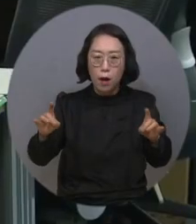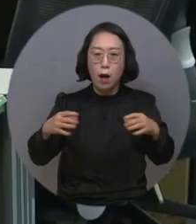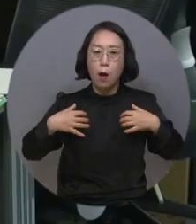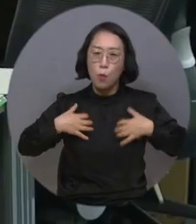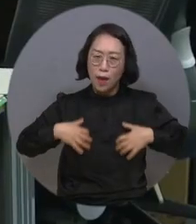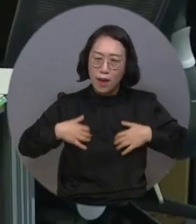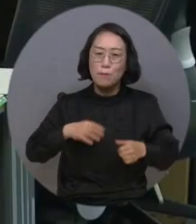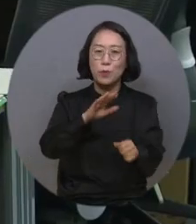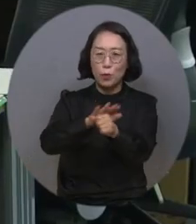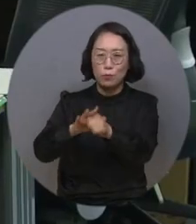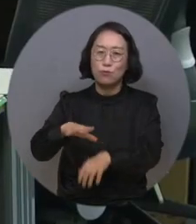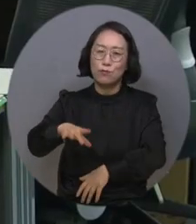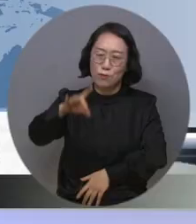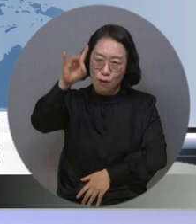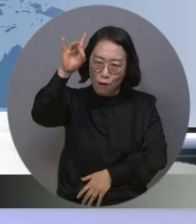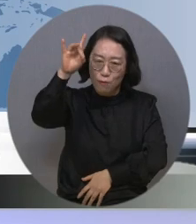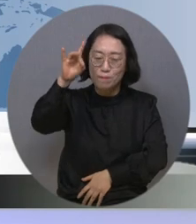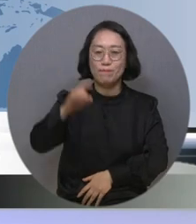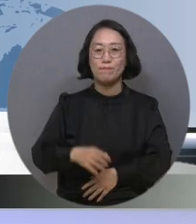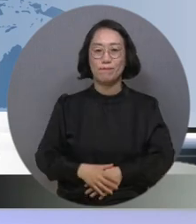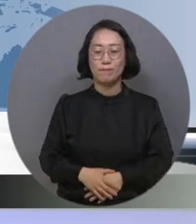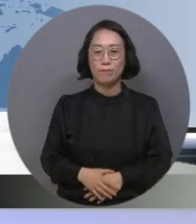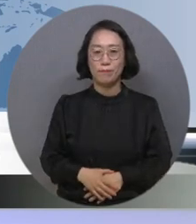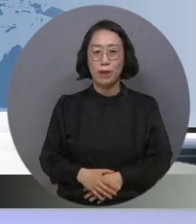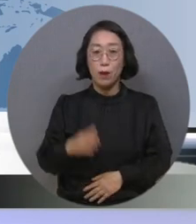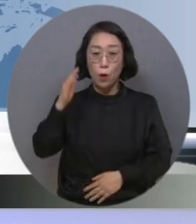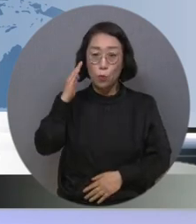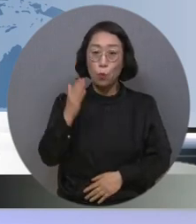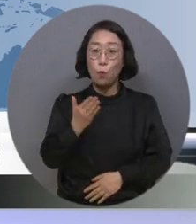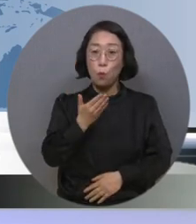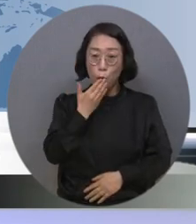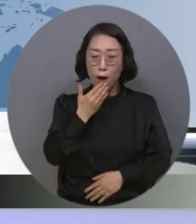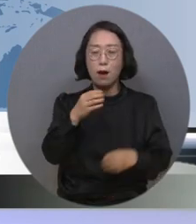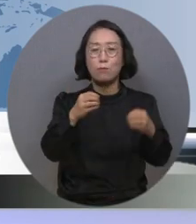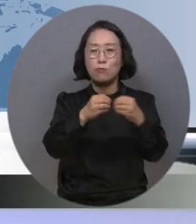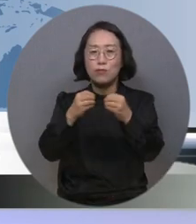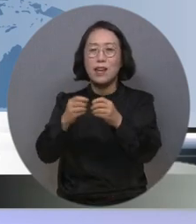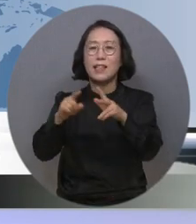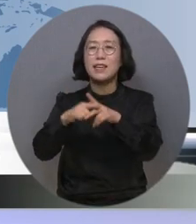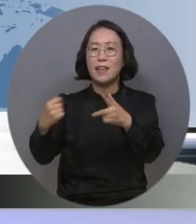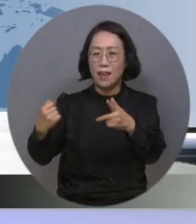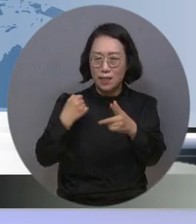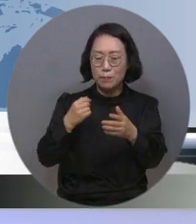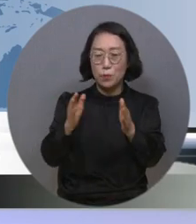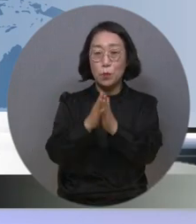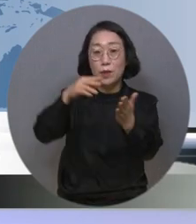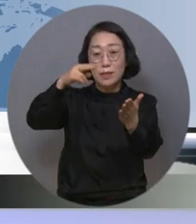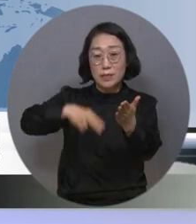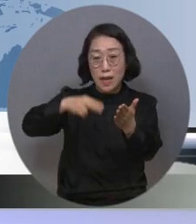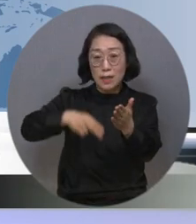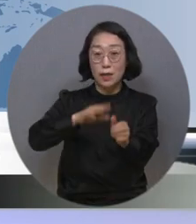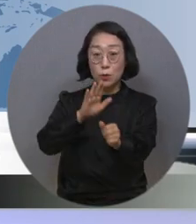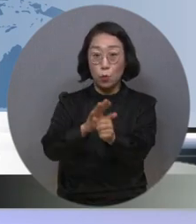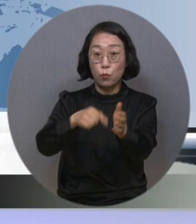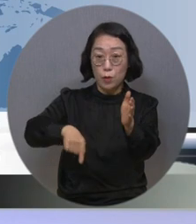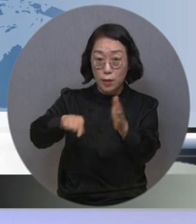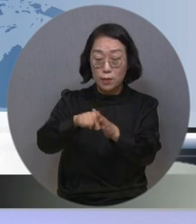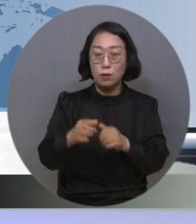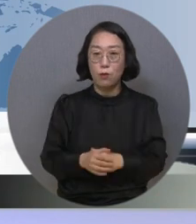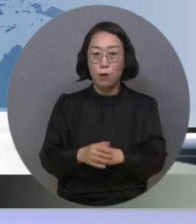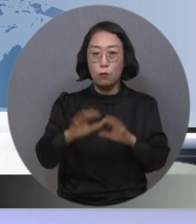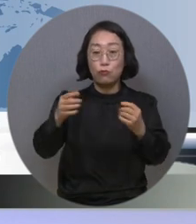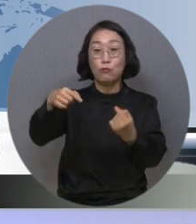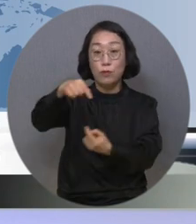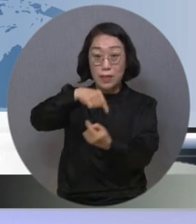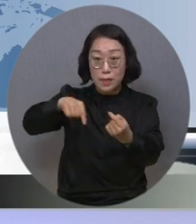지원하는 첫 사례입니다 청각장애인의 문해력 증진과 책 읽기 활성화를 위한 국립장애인도서관에